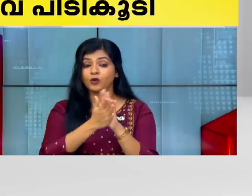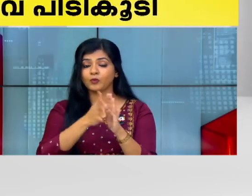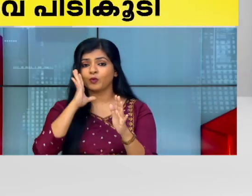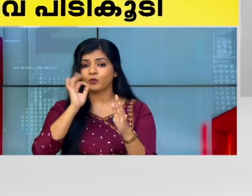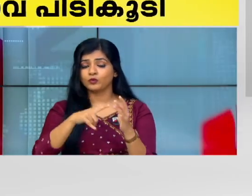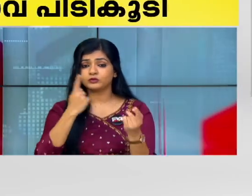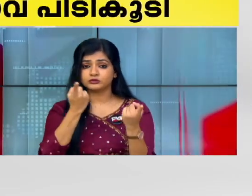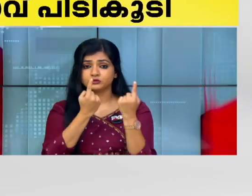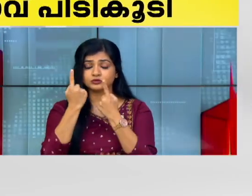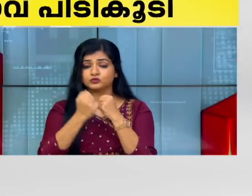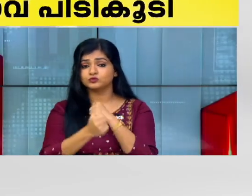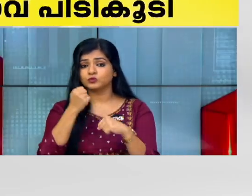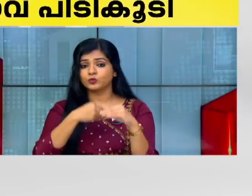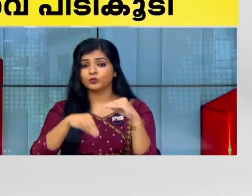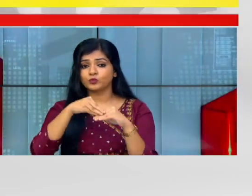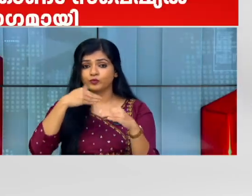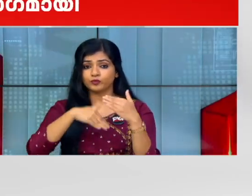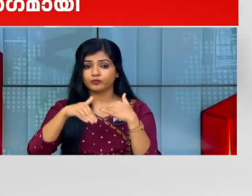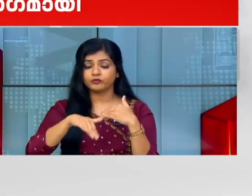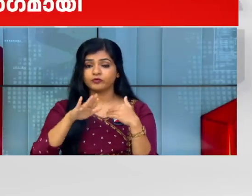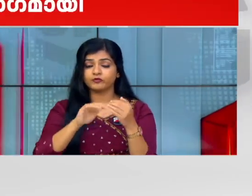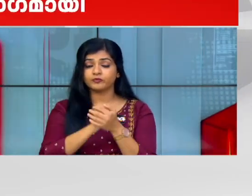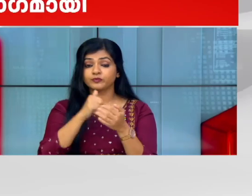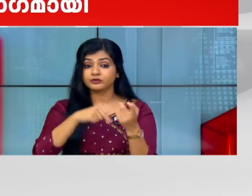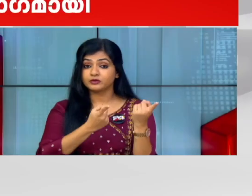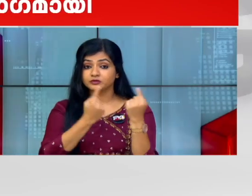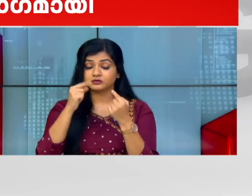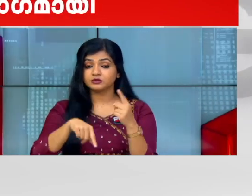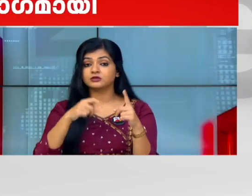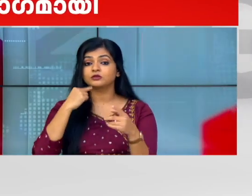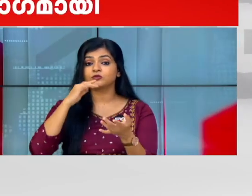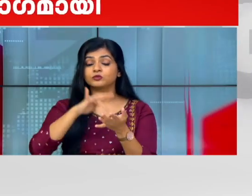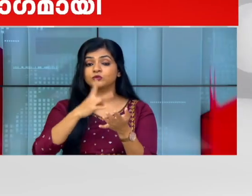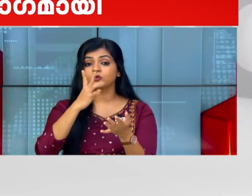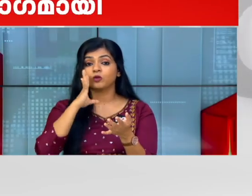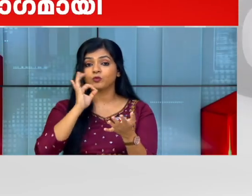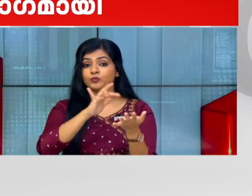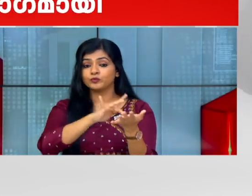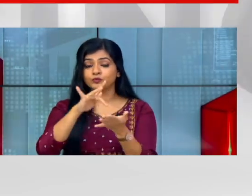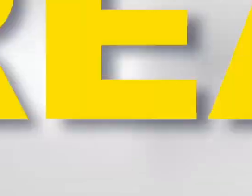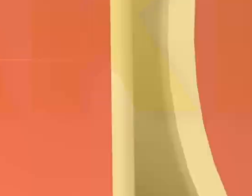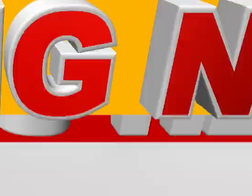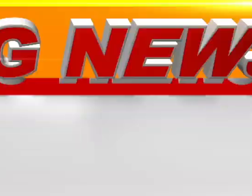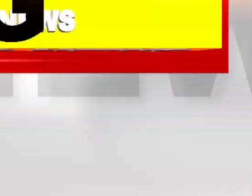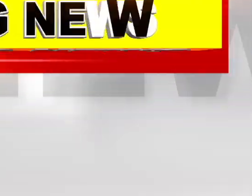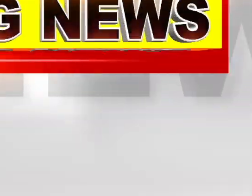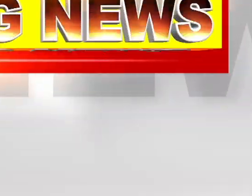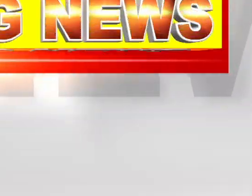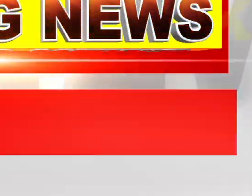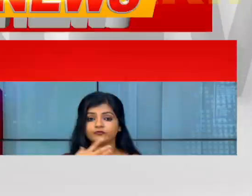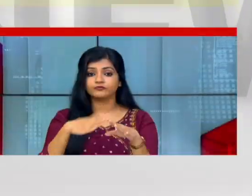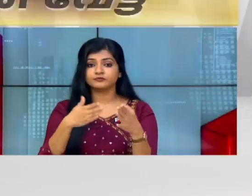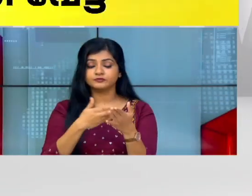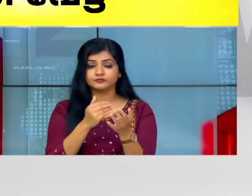ഭാഗമായി ശക്തമായ പരിശോധനയാണ് നടത്തുന്നത്. ഈ പരിശോധനയിലാണ് ഇന്ന് ജില്ലയിൽ 2 ഇടങ്ങളിൽ, പ്രധാനപ്പെട്ട 2 ഇടങ്ങളിൽ ഇത്തരത്തിൽ ലഹരി വസ്തുക്കൾ